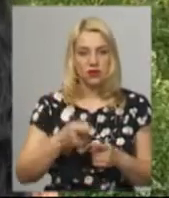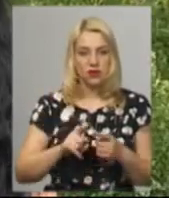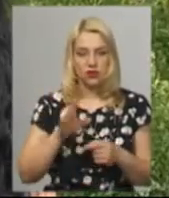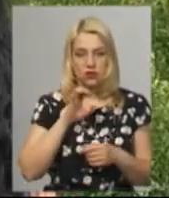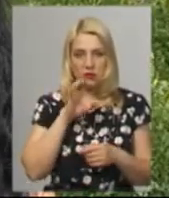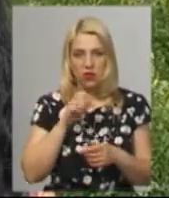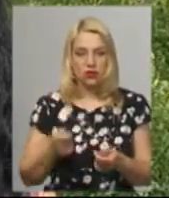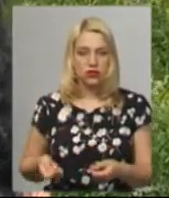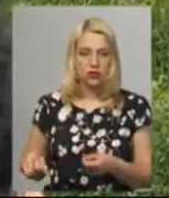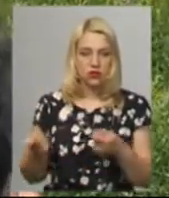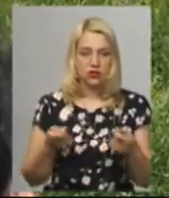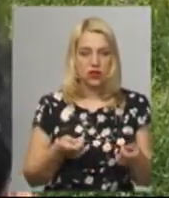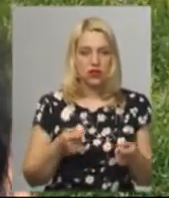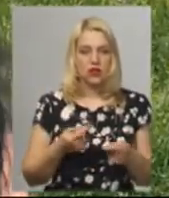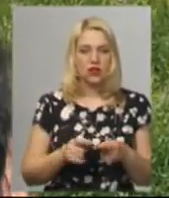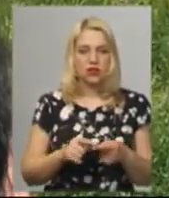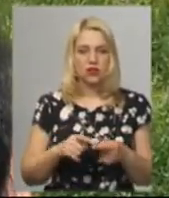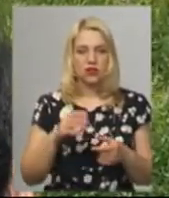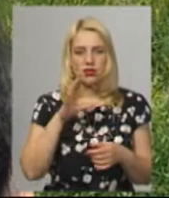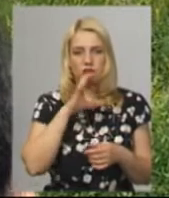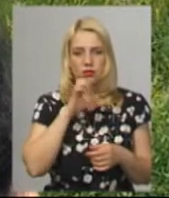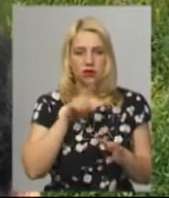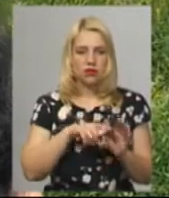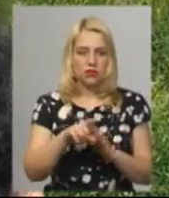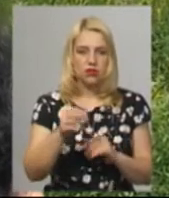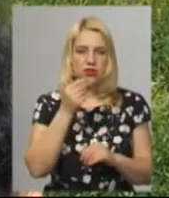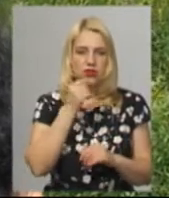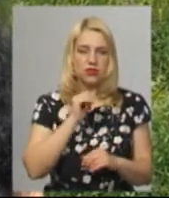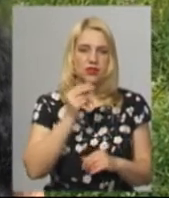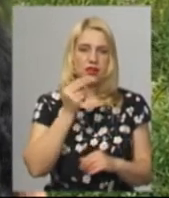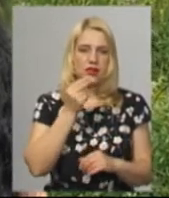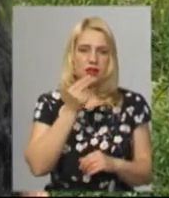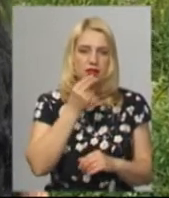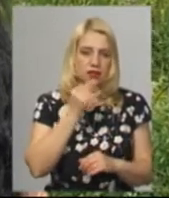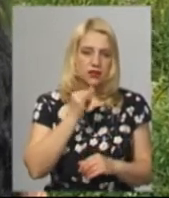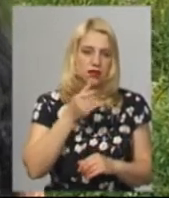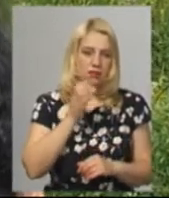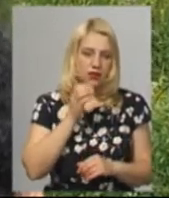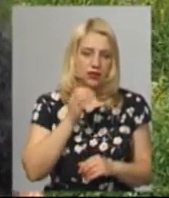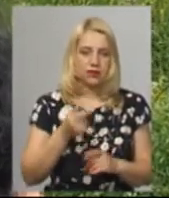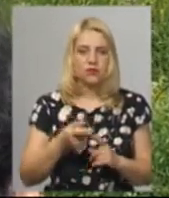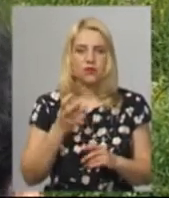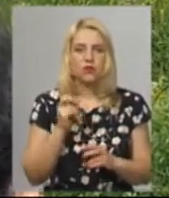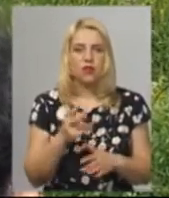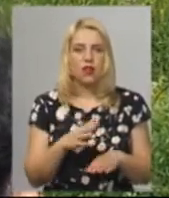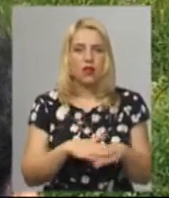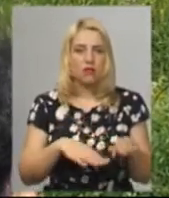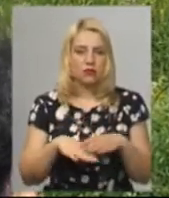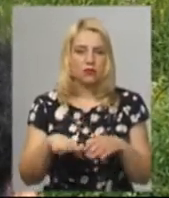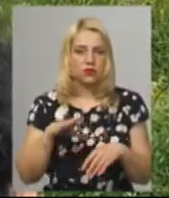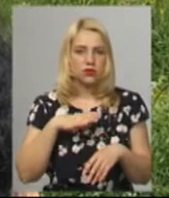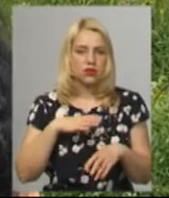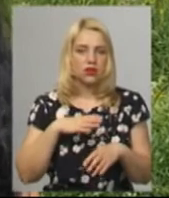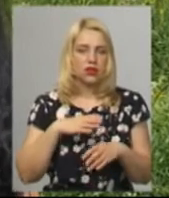сюди доставили, то вже він навіть вже почав їсти і пити. То, ну, як лапи були